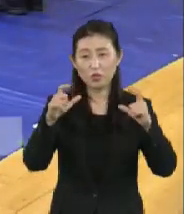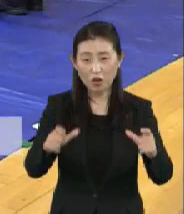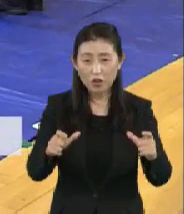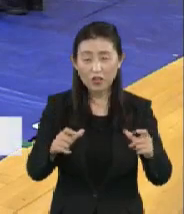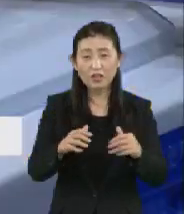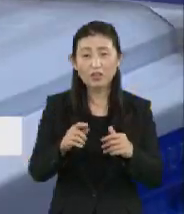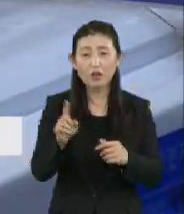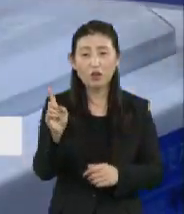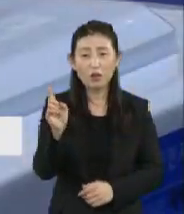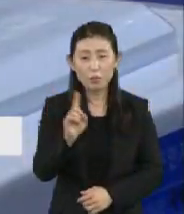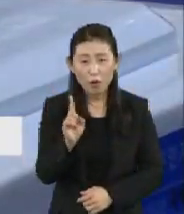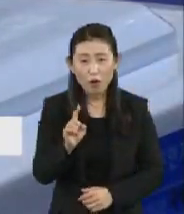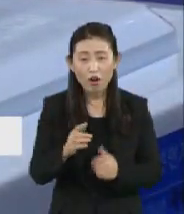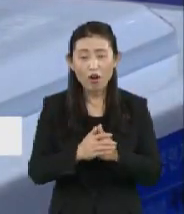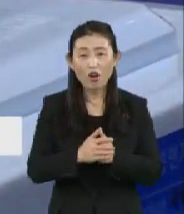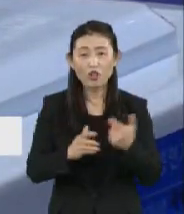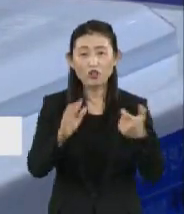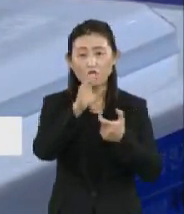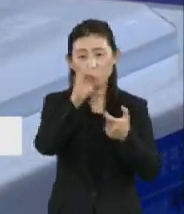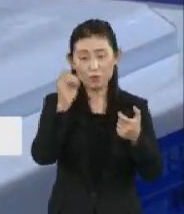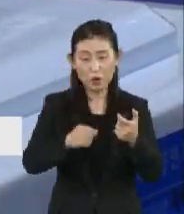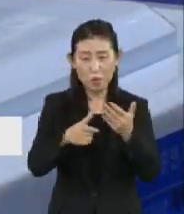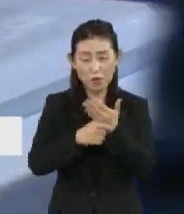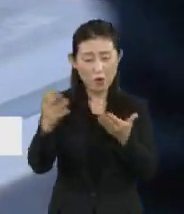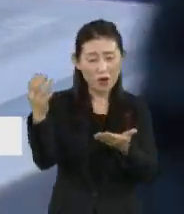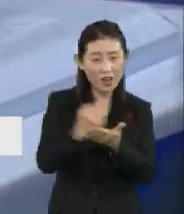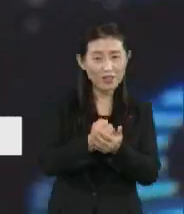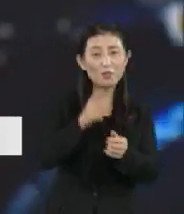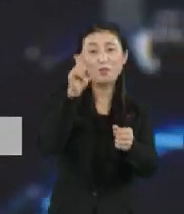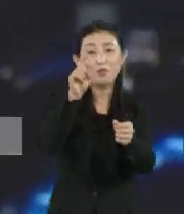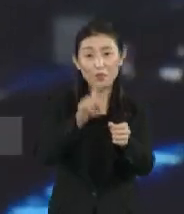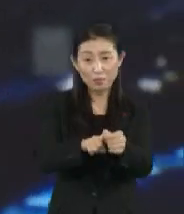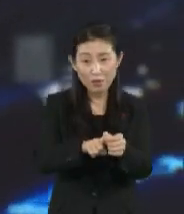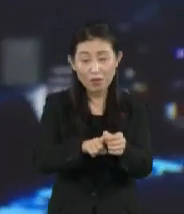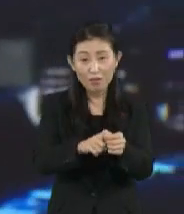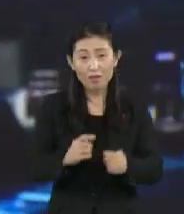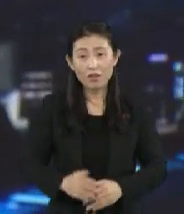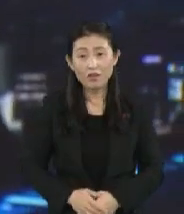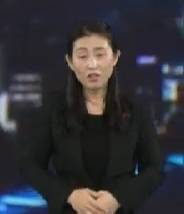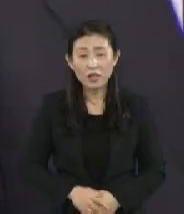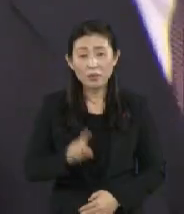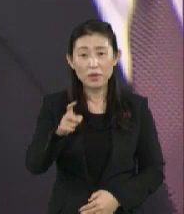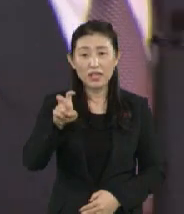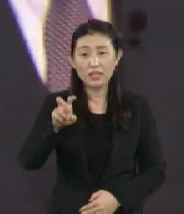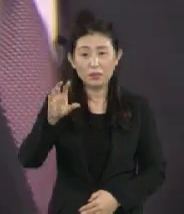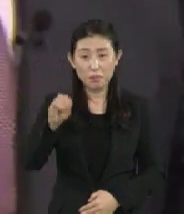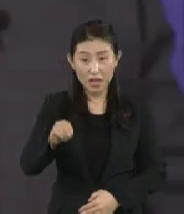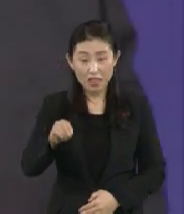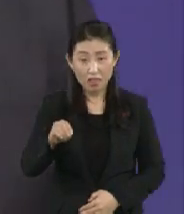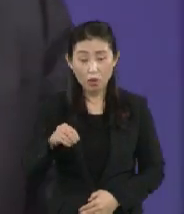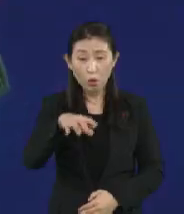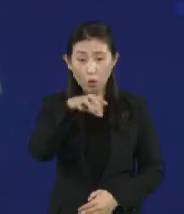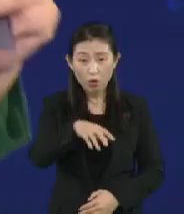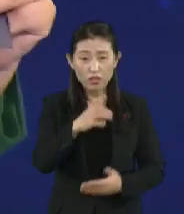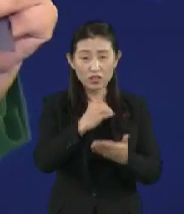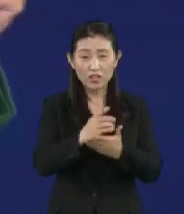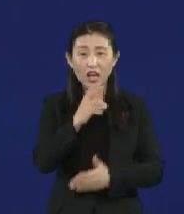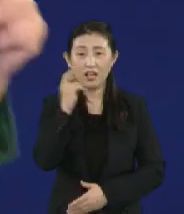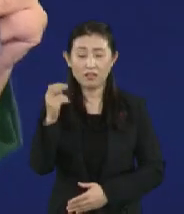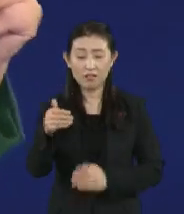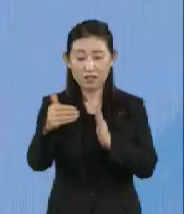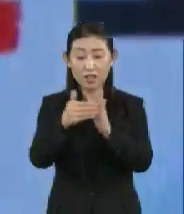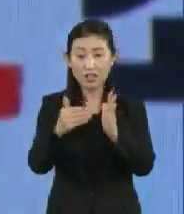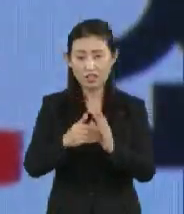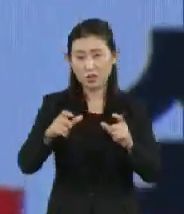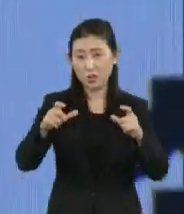번도 도달해 본 적이 없는 60% 득표율을 목표로 내세우고 특히 120만 인구가 밀집한 천안과 아산,